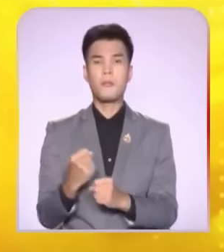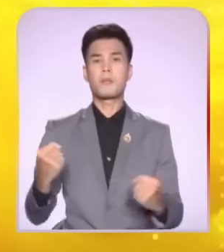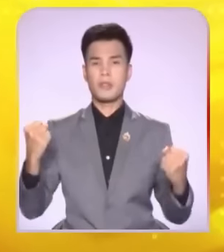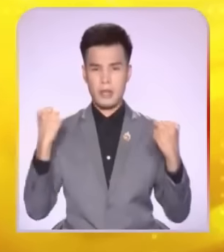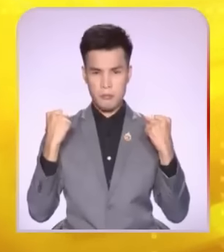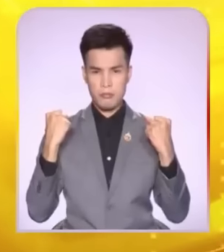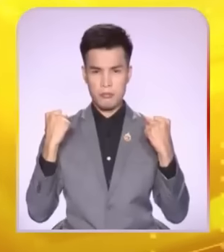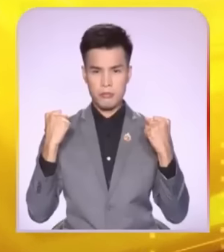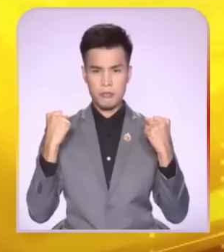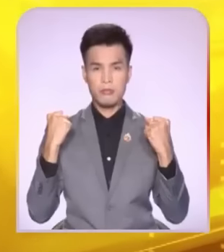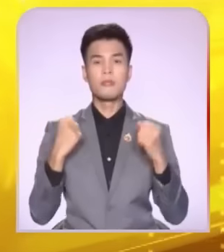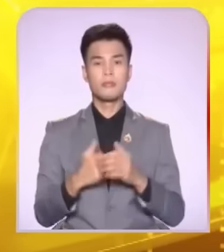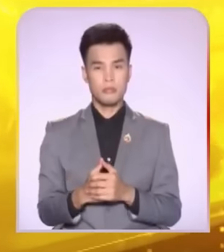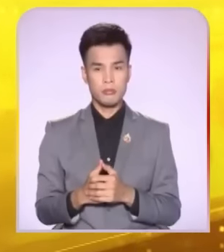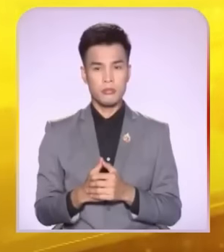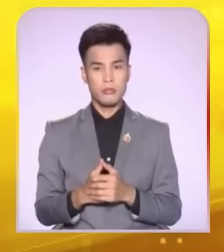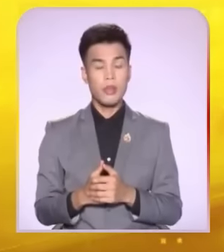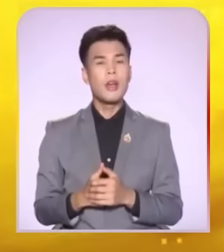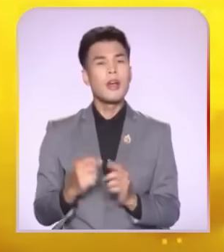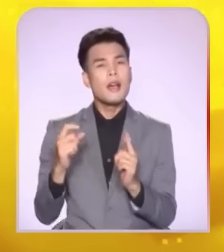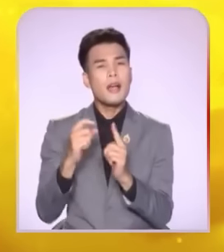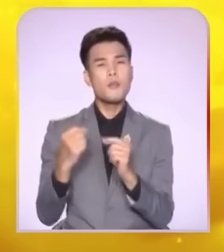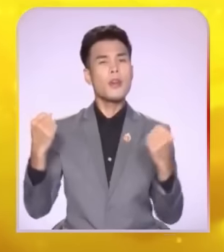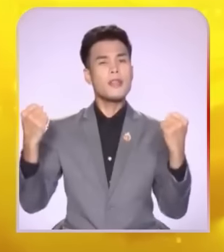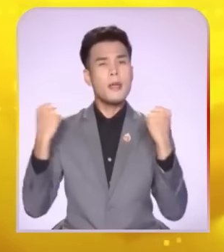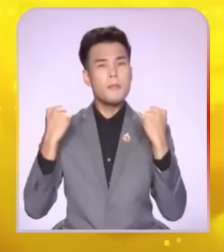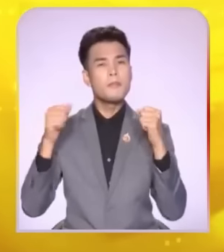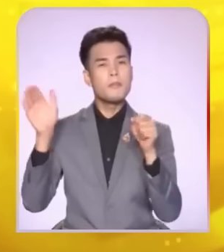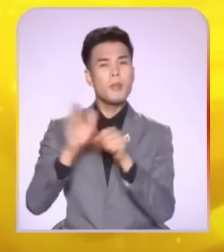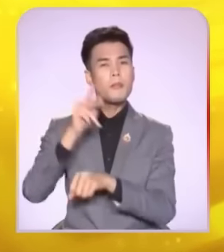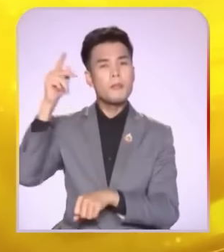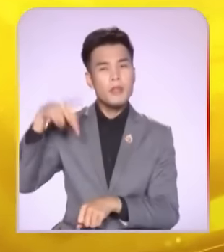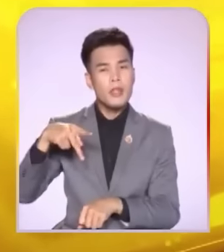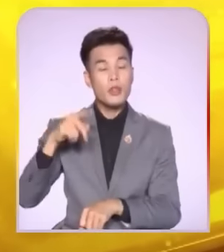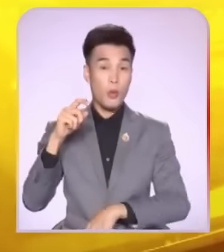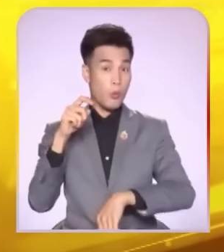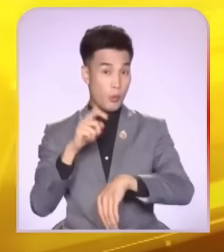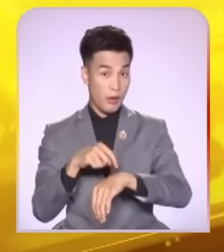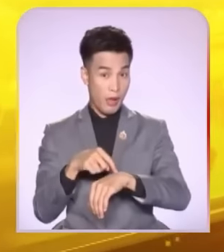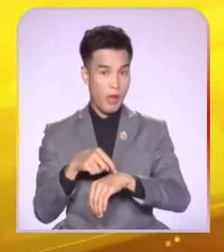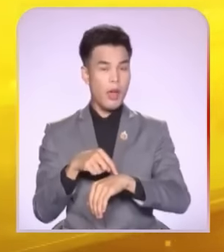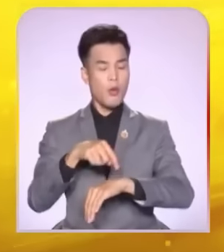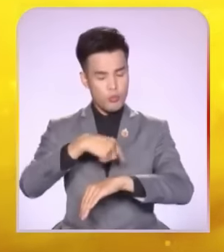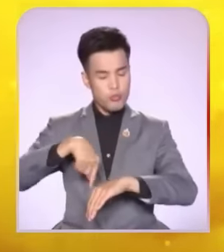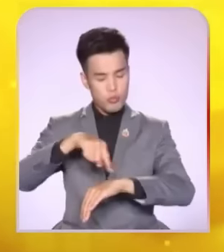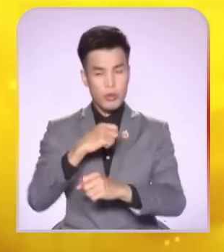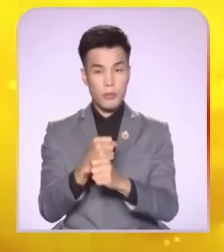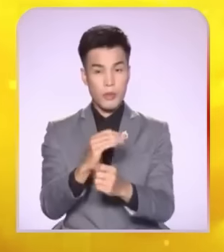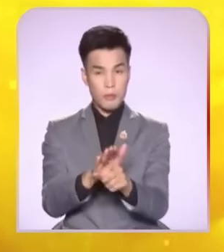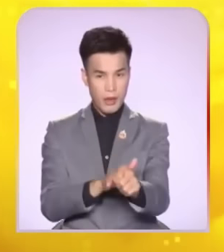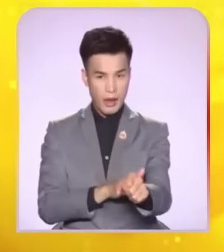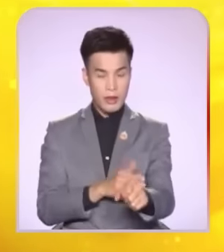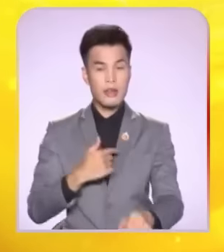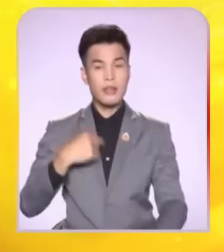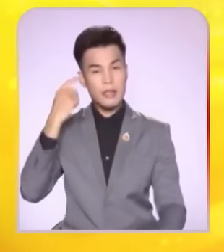มากเป็นพิเศษ คำว่าเข้มงวดกันมากเป็นพิเศษจะใช้เวลาในการพิจารณานานกว่าปกติสงสั